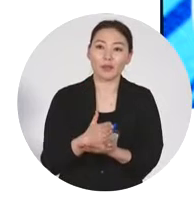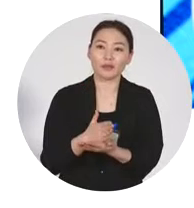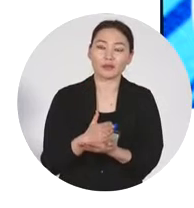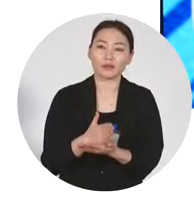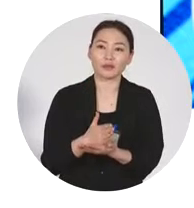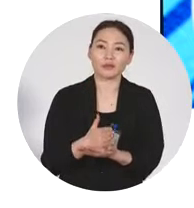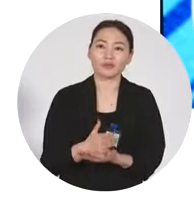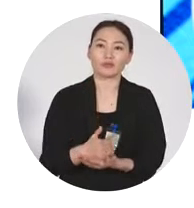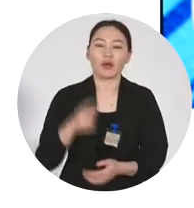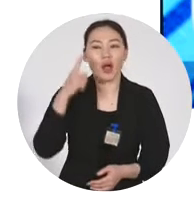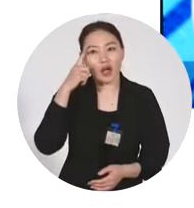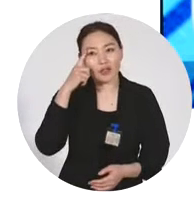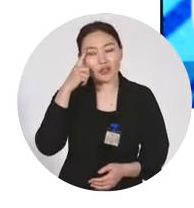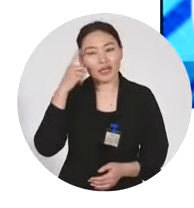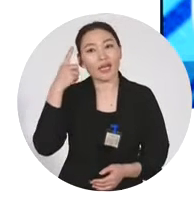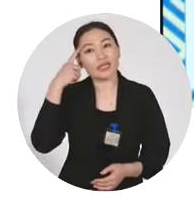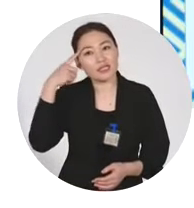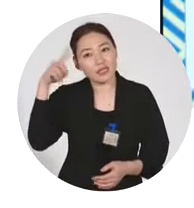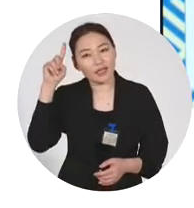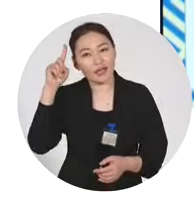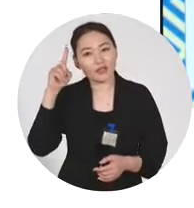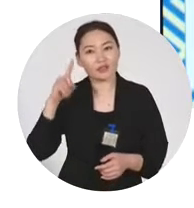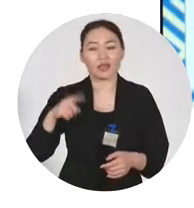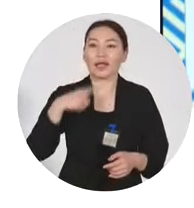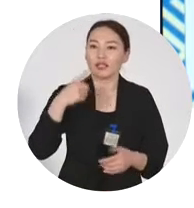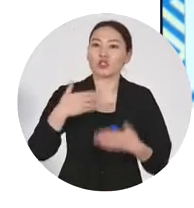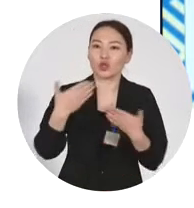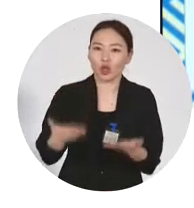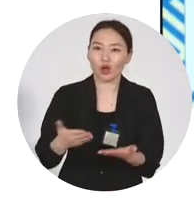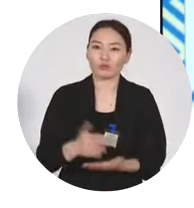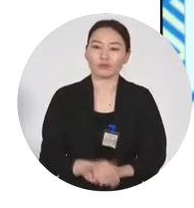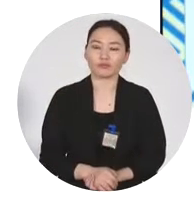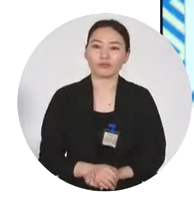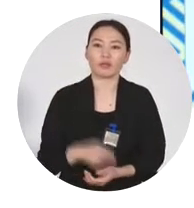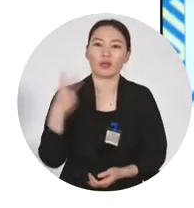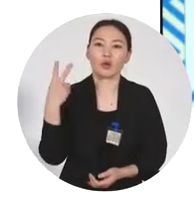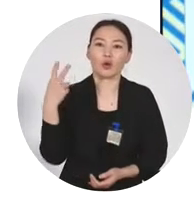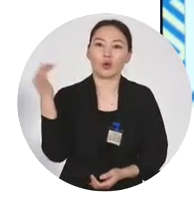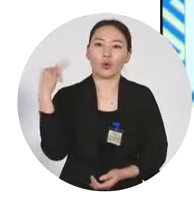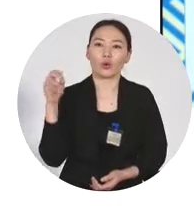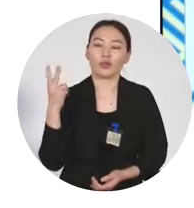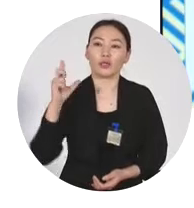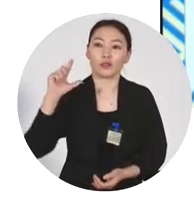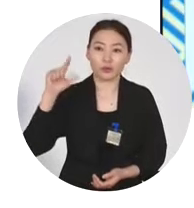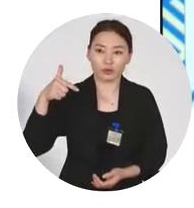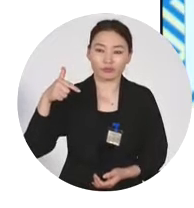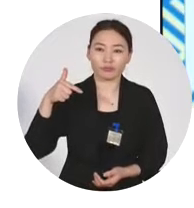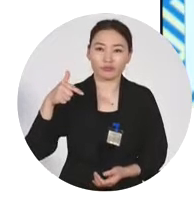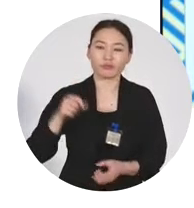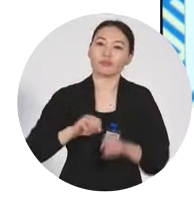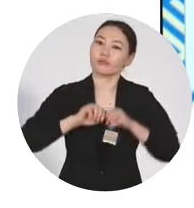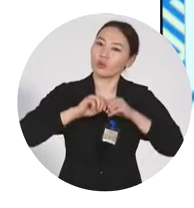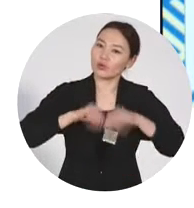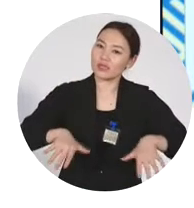байсан. Ойлголтыг сэргээн хэлж өгье. За үйл үгийн үндсэн шинжийн талаар за 5-6 дугаар